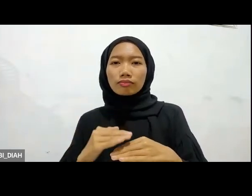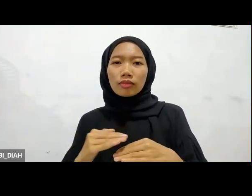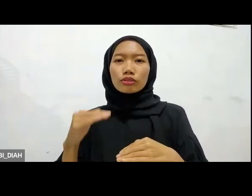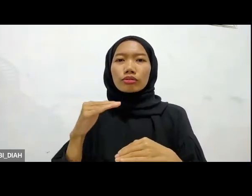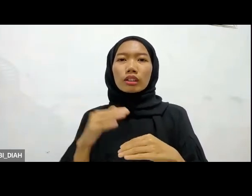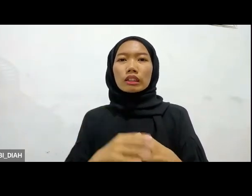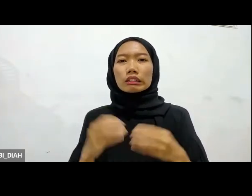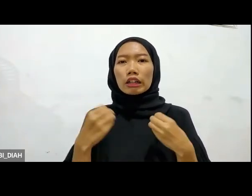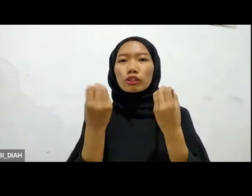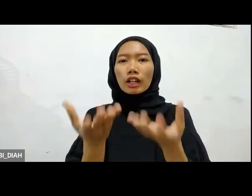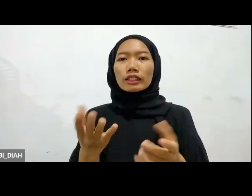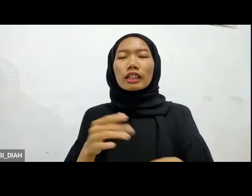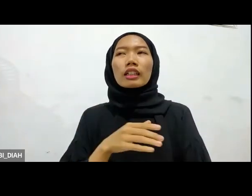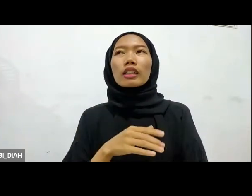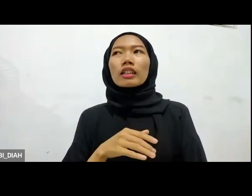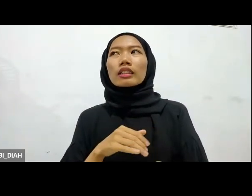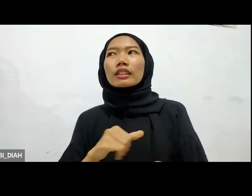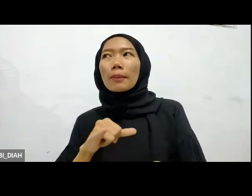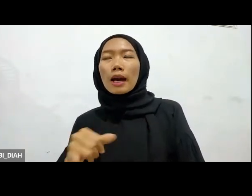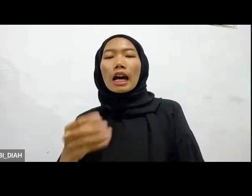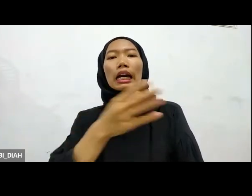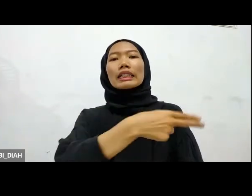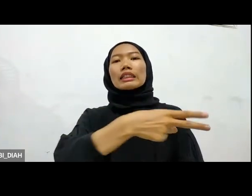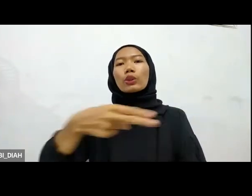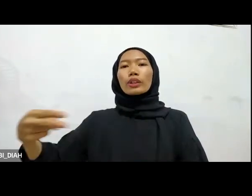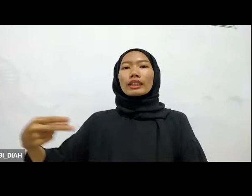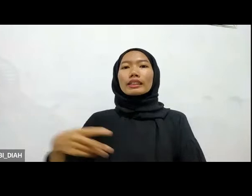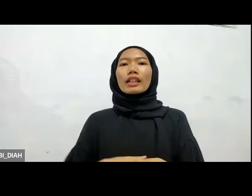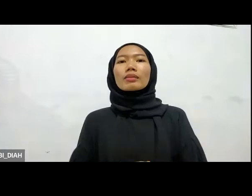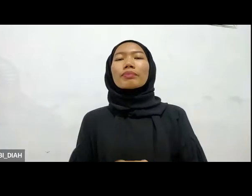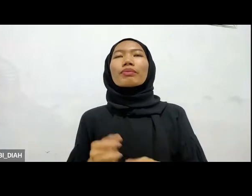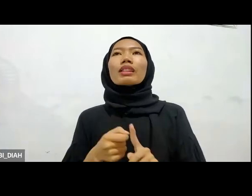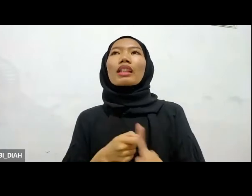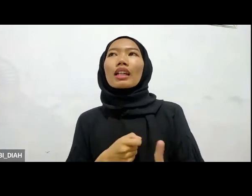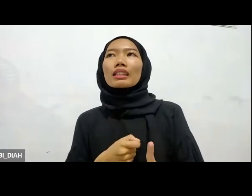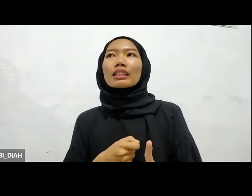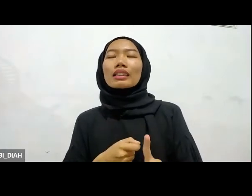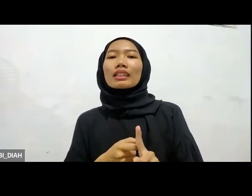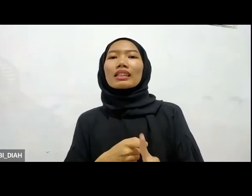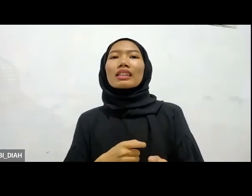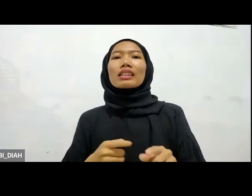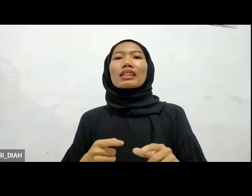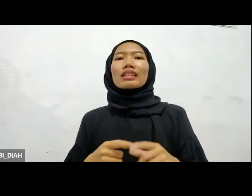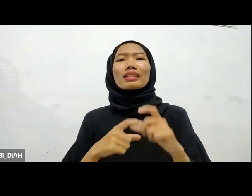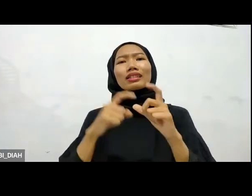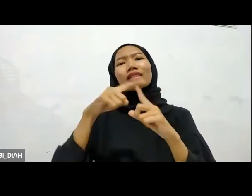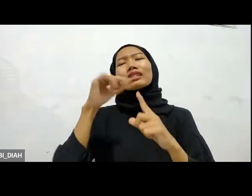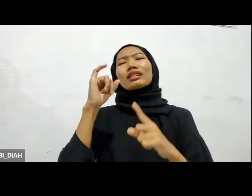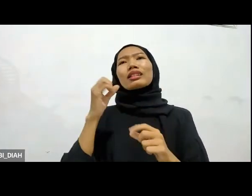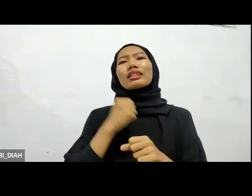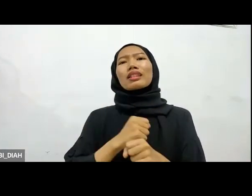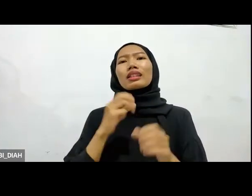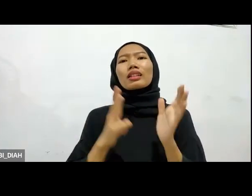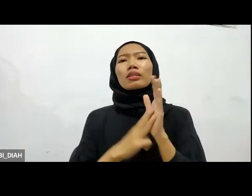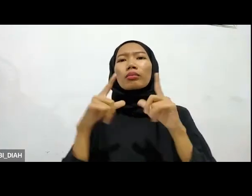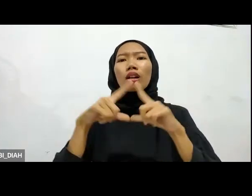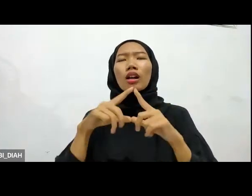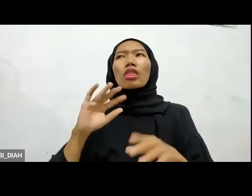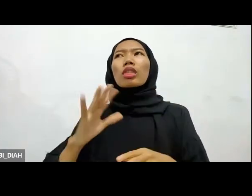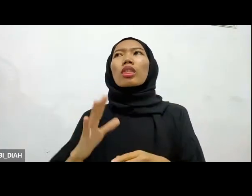yang sama yang masih kita hadapi ya berkaitan dengan stigma tadi dan juga soal bagaimana kebijakan yang sudah ada bisa dibuat